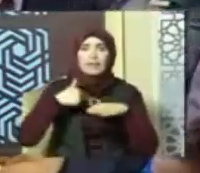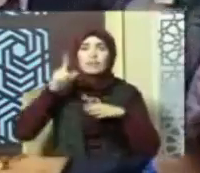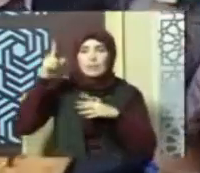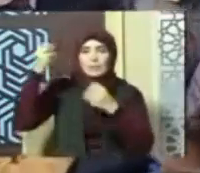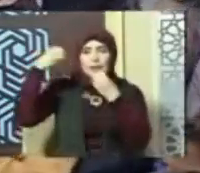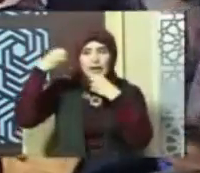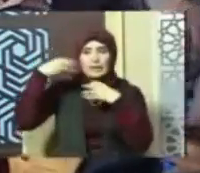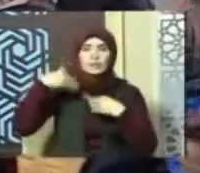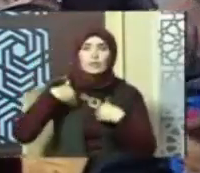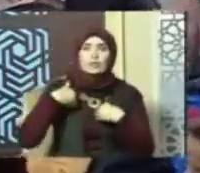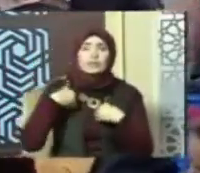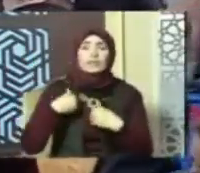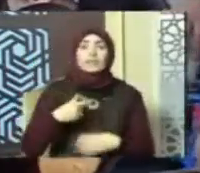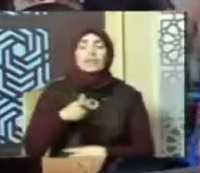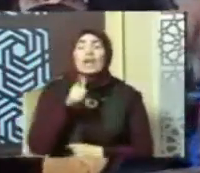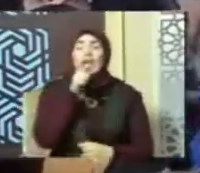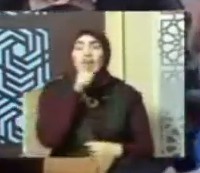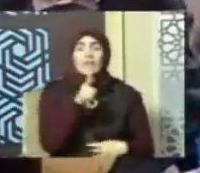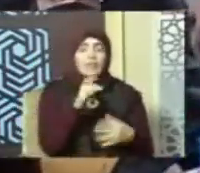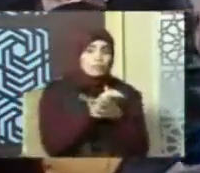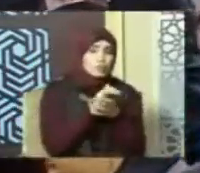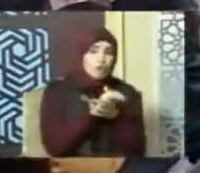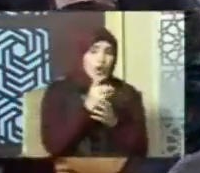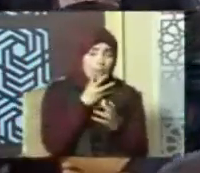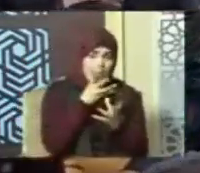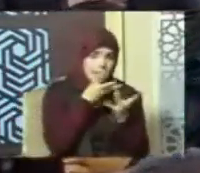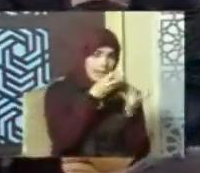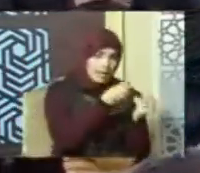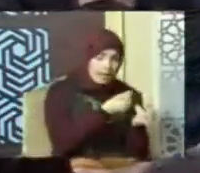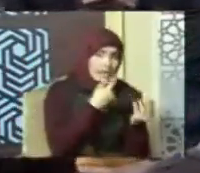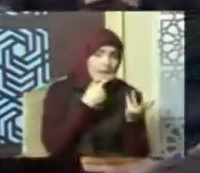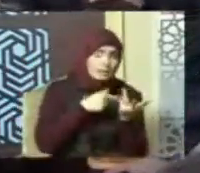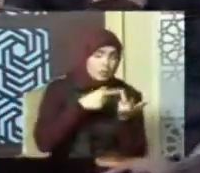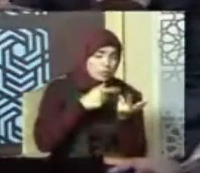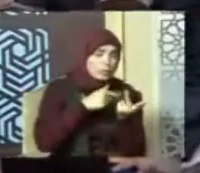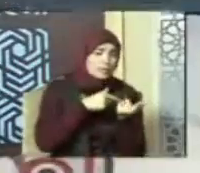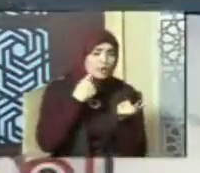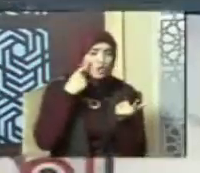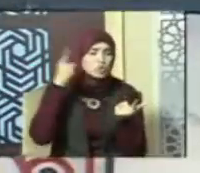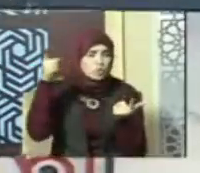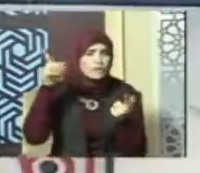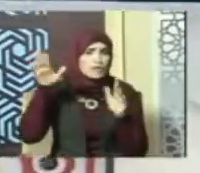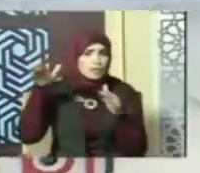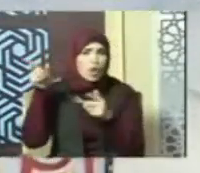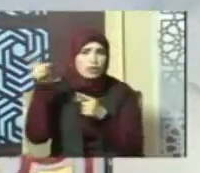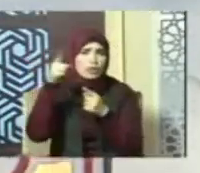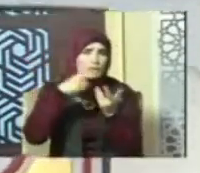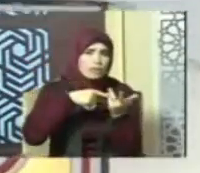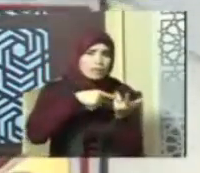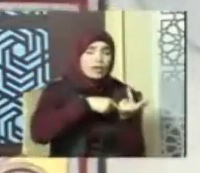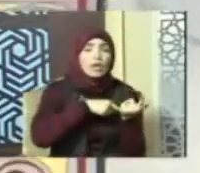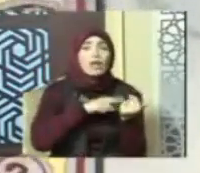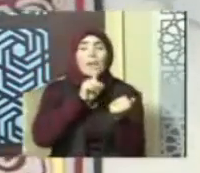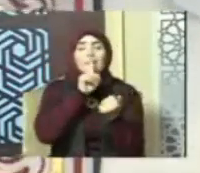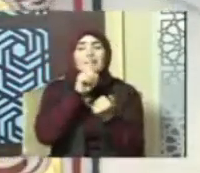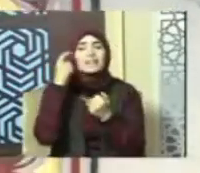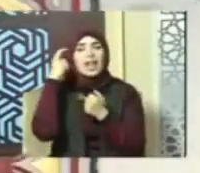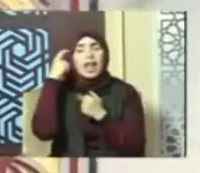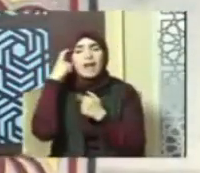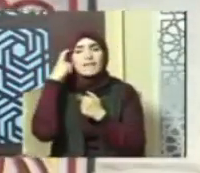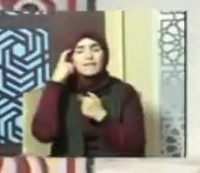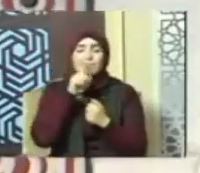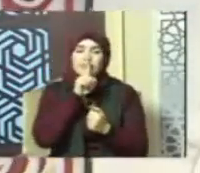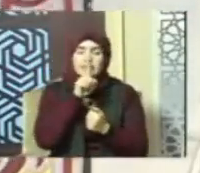قال له حدث كذا فعلمت أن رزقي سيأتيني. قال له ولكني أقول